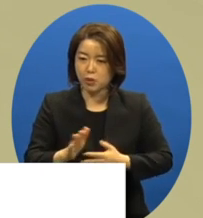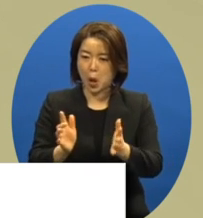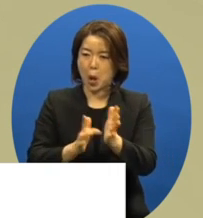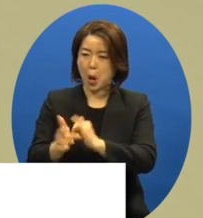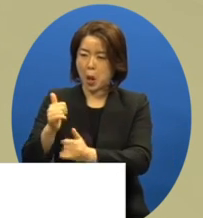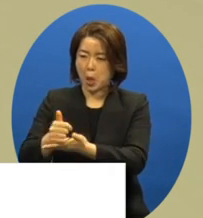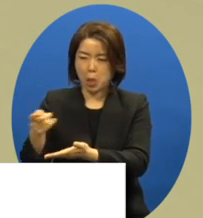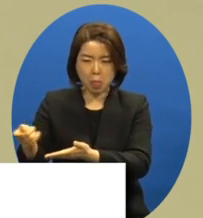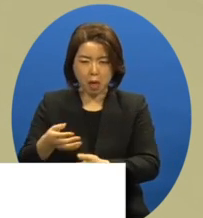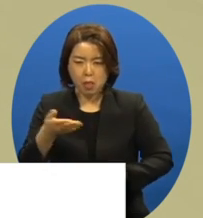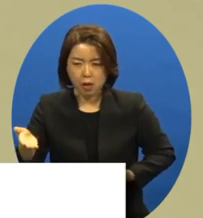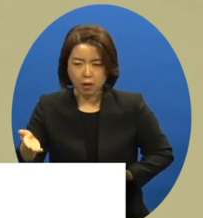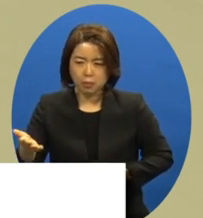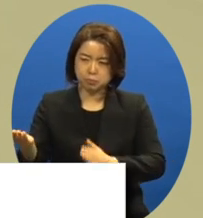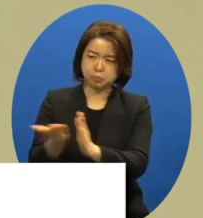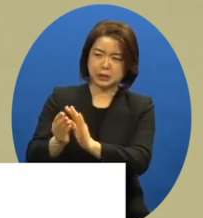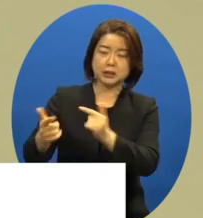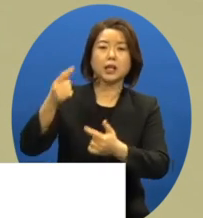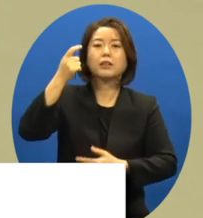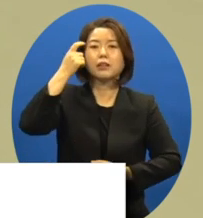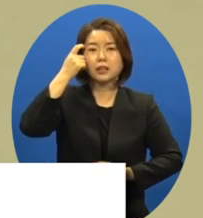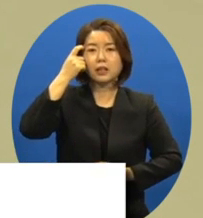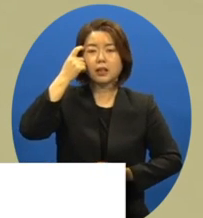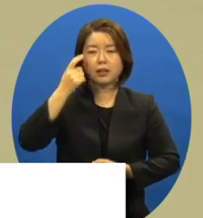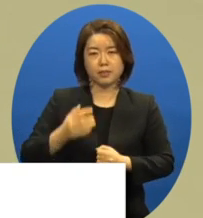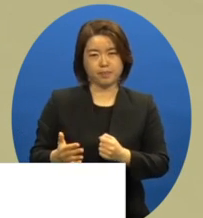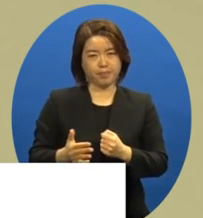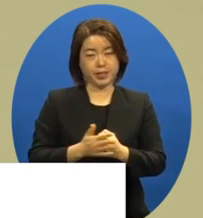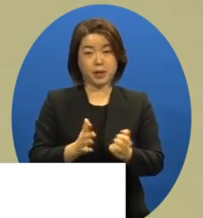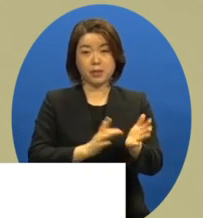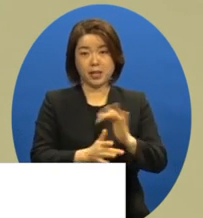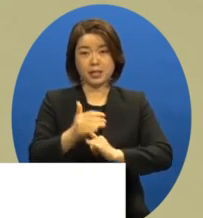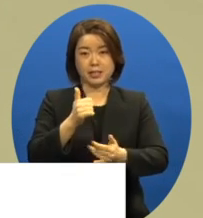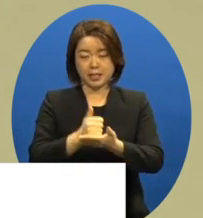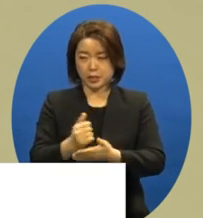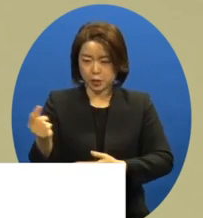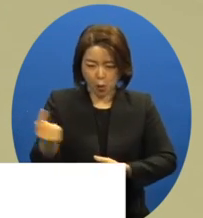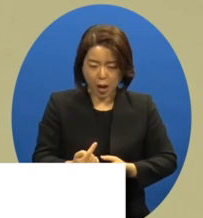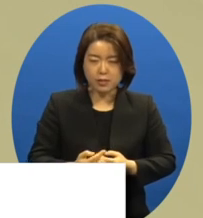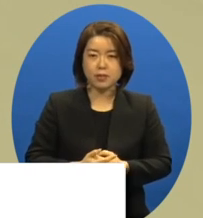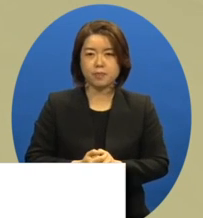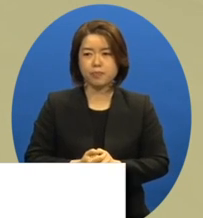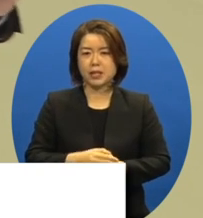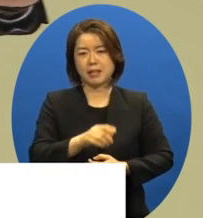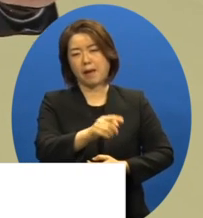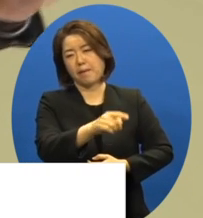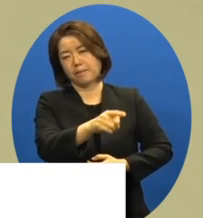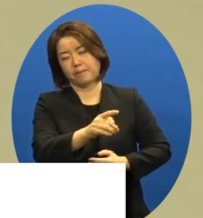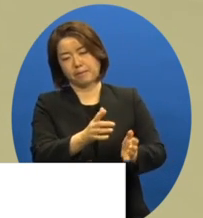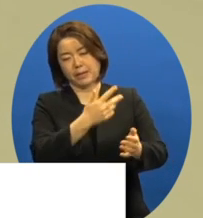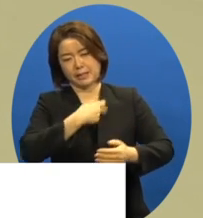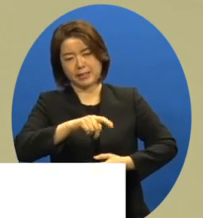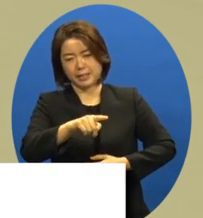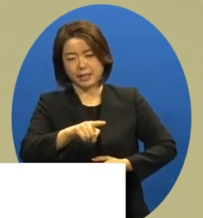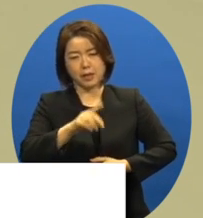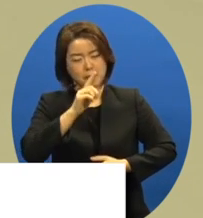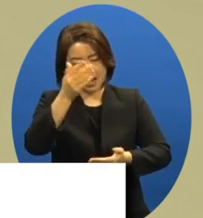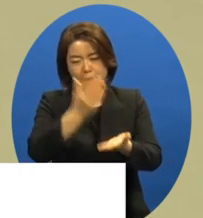그들에게는 정말 마땅치가 않았습니다. 그래서 그들이 예수님께 나와서 제자들 제발 좀 그만하게